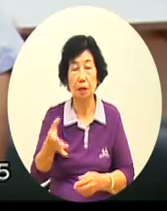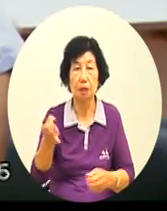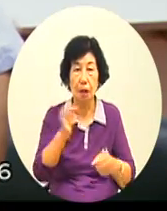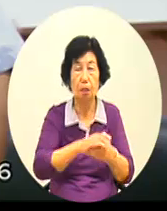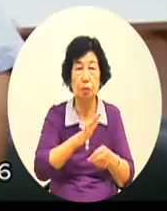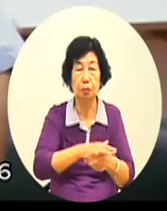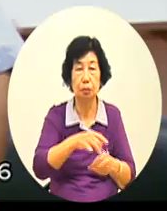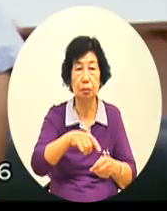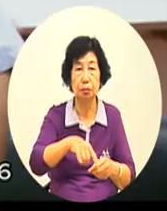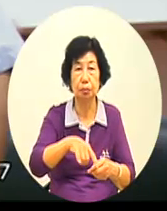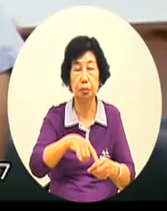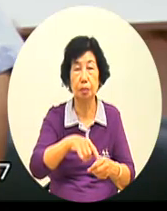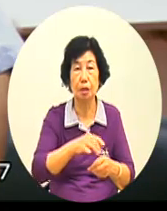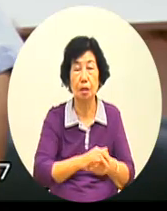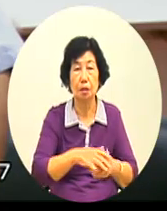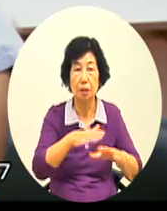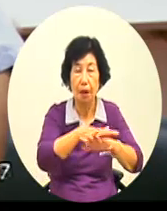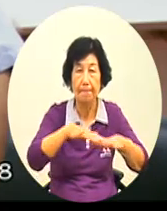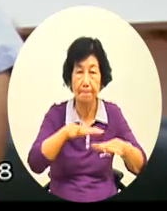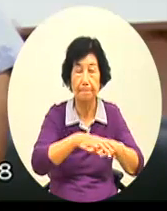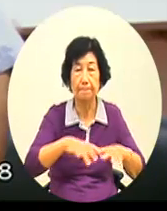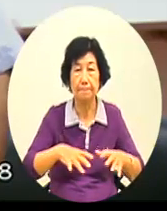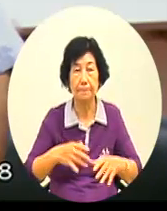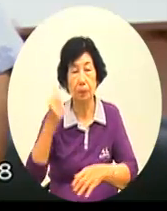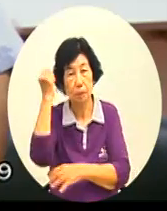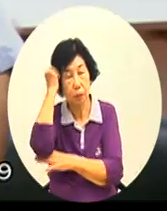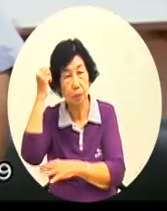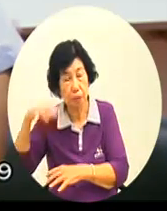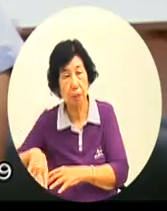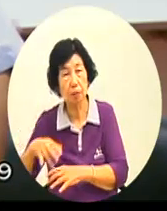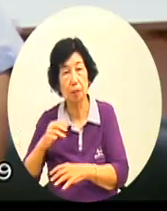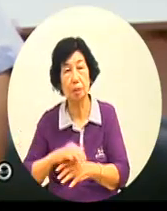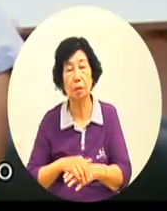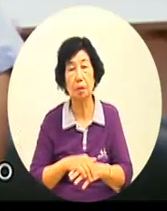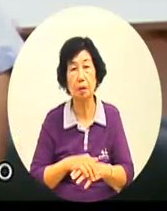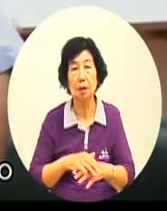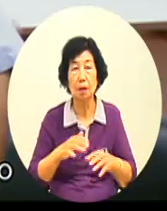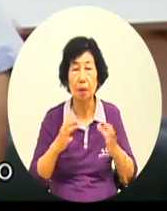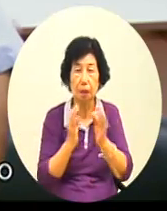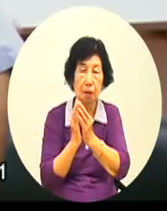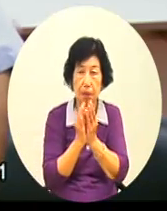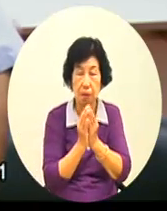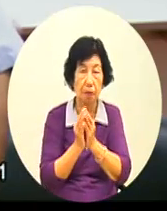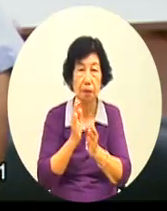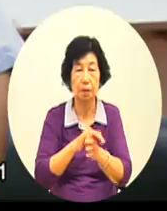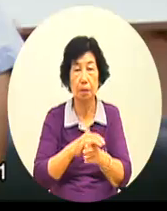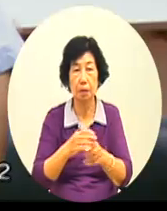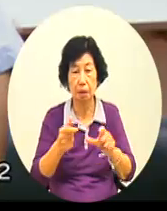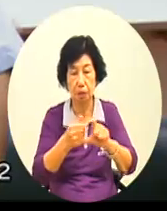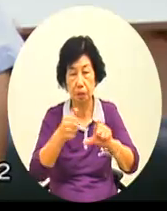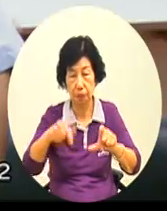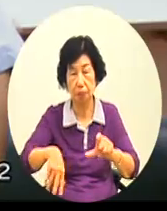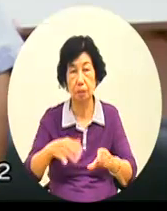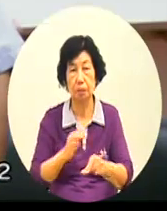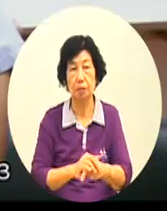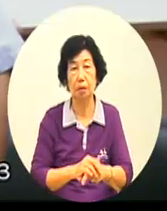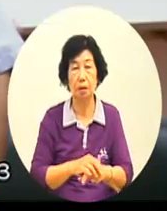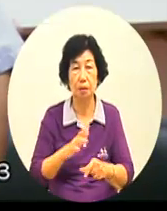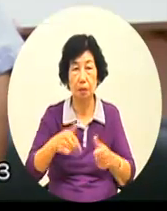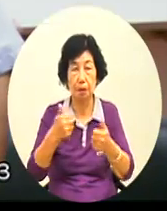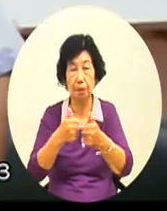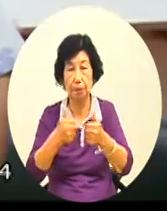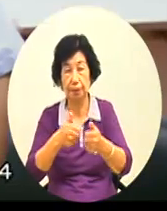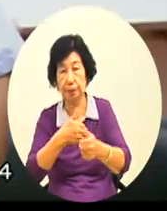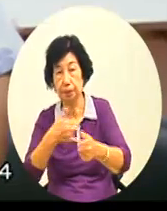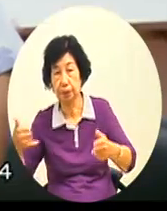概多少？那部落食堂在桃园区大概是多少经费的补助？因为我们议员，这是我们议员在审